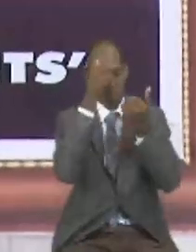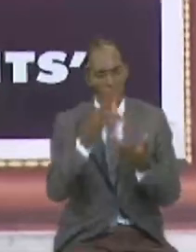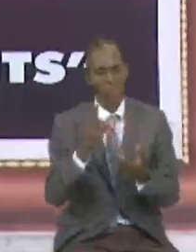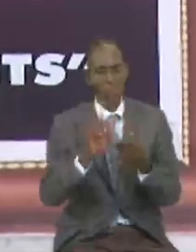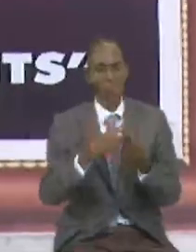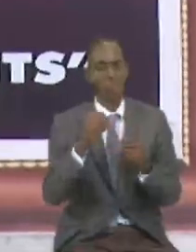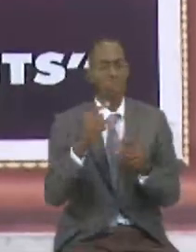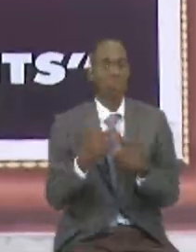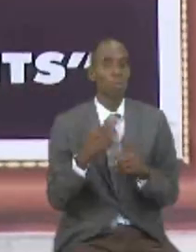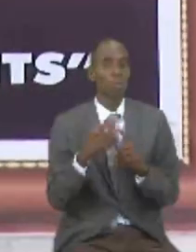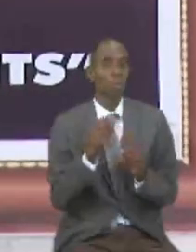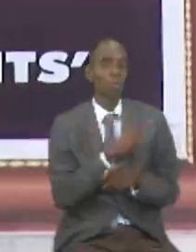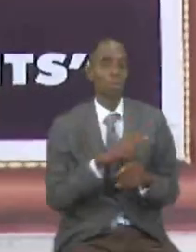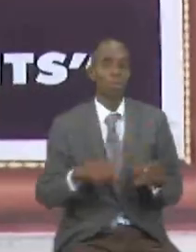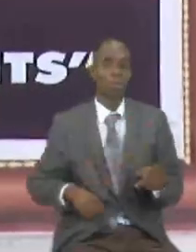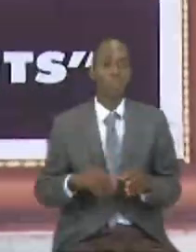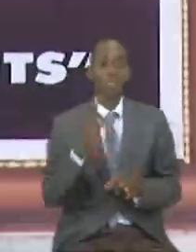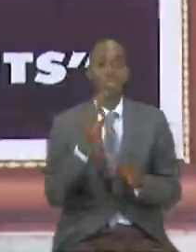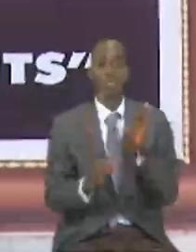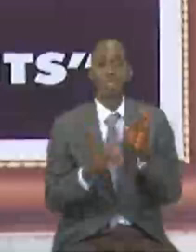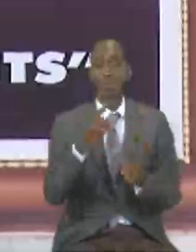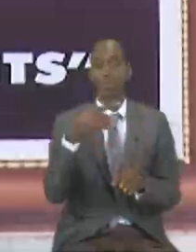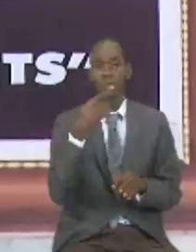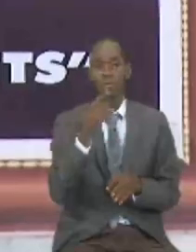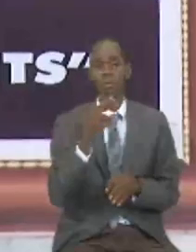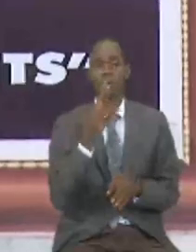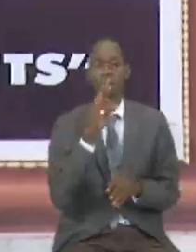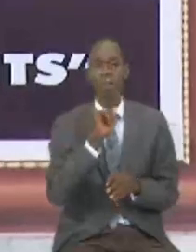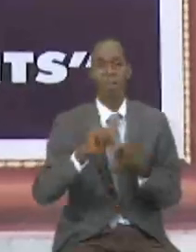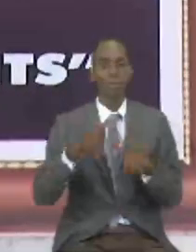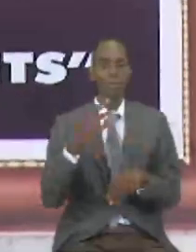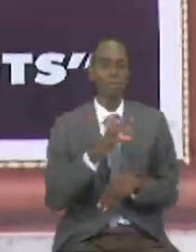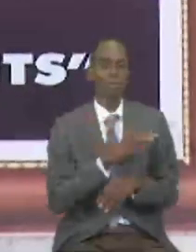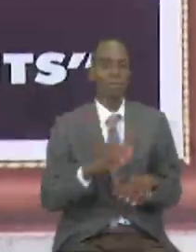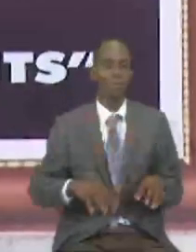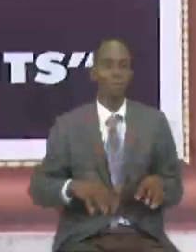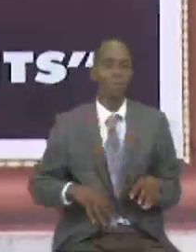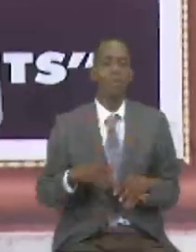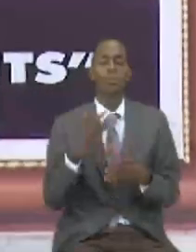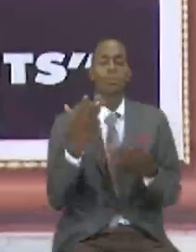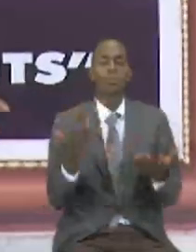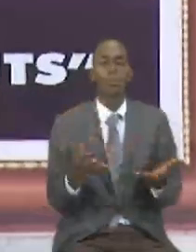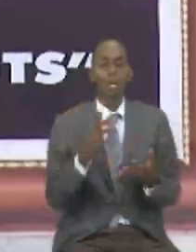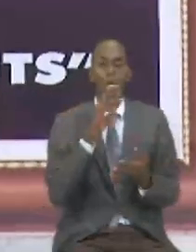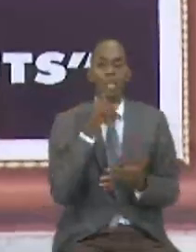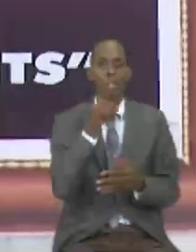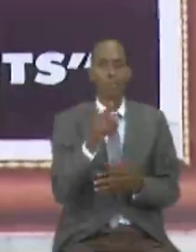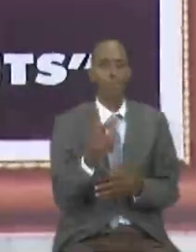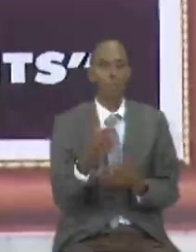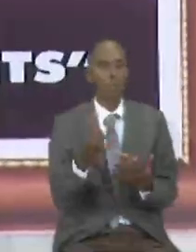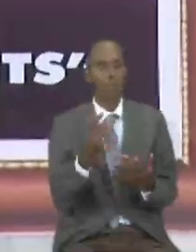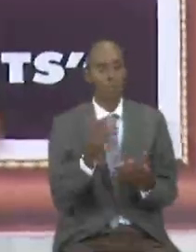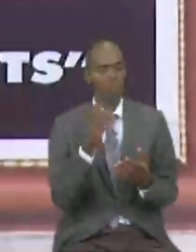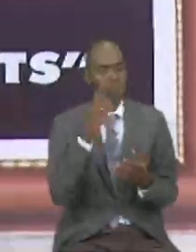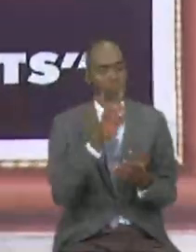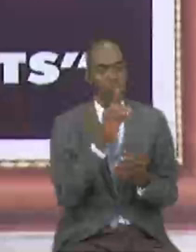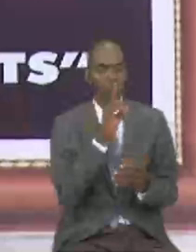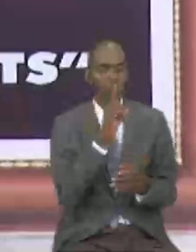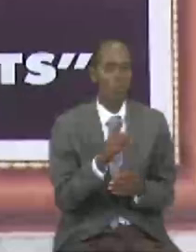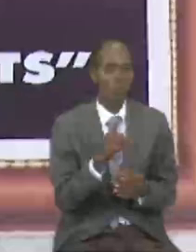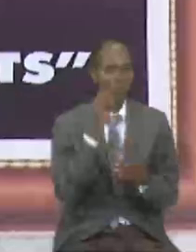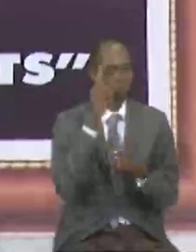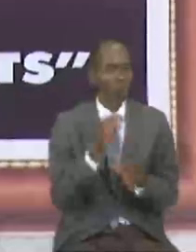tu es ami de Christ, est-ce que tu es fiable? Quel est le privilège des gens qui sont de véritables amis,